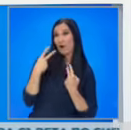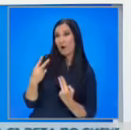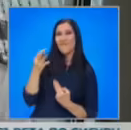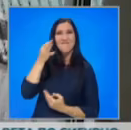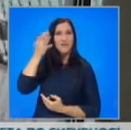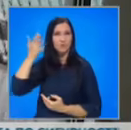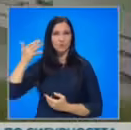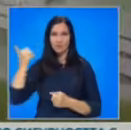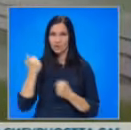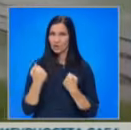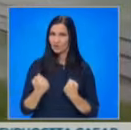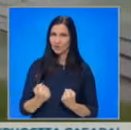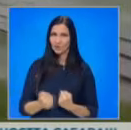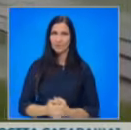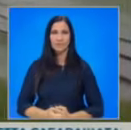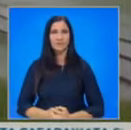нещата.